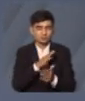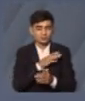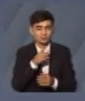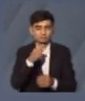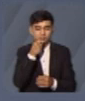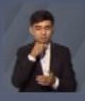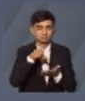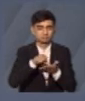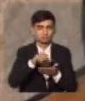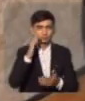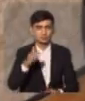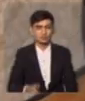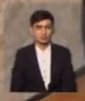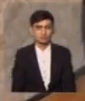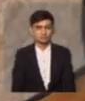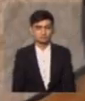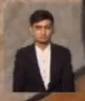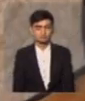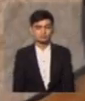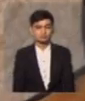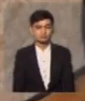жүргізуші болмақ.